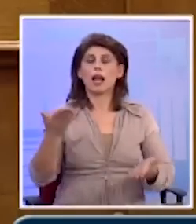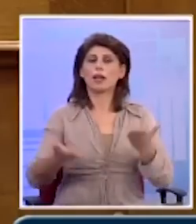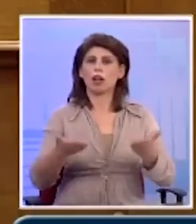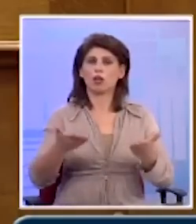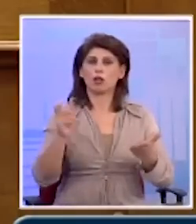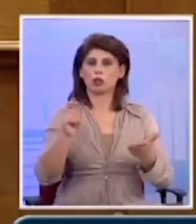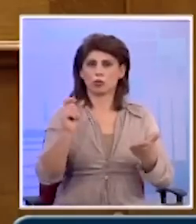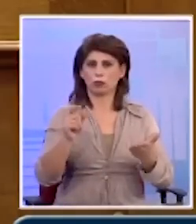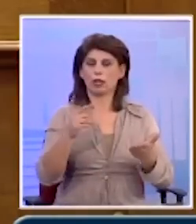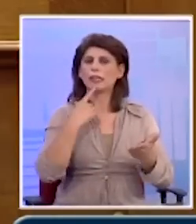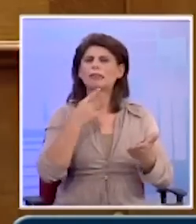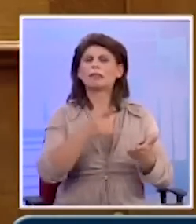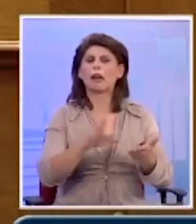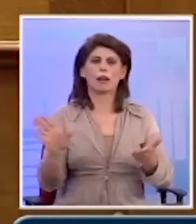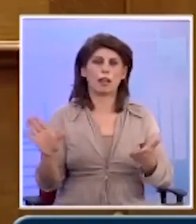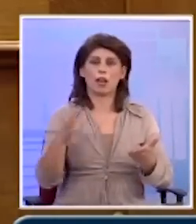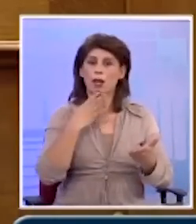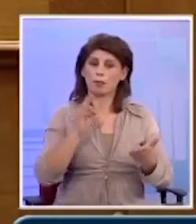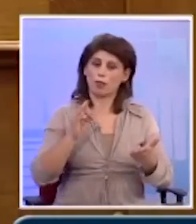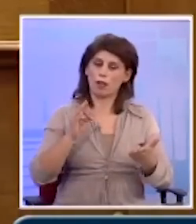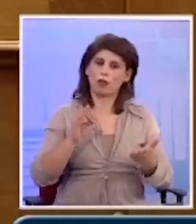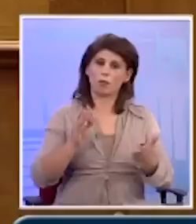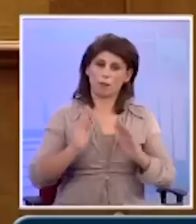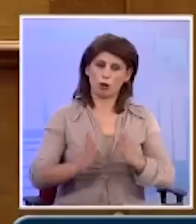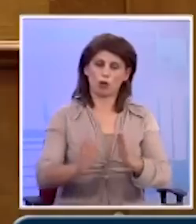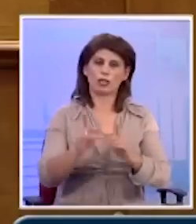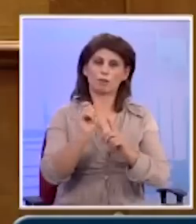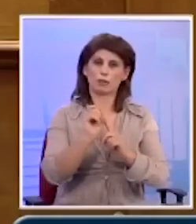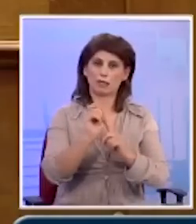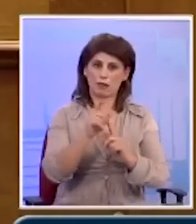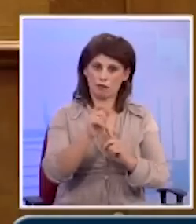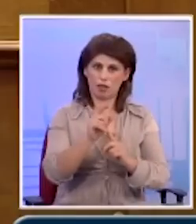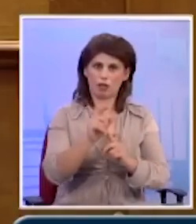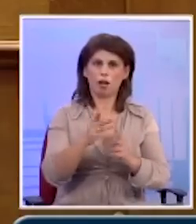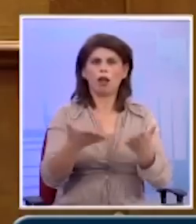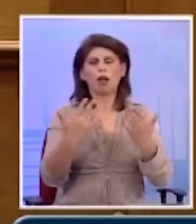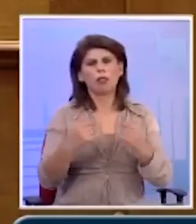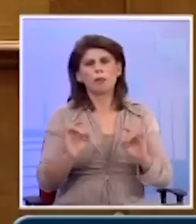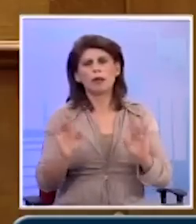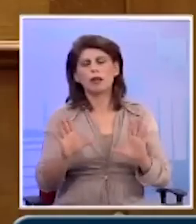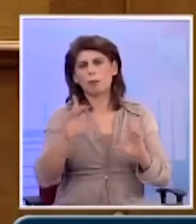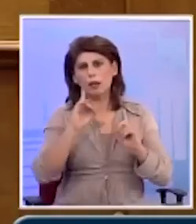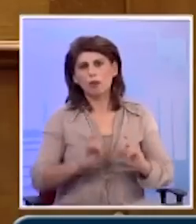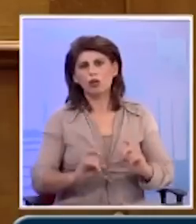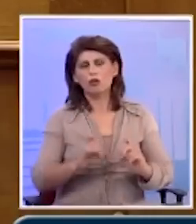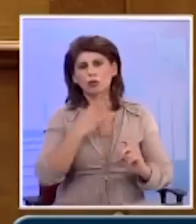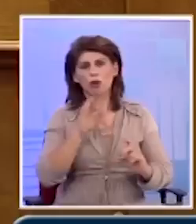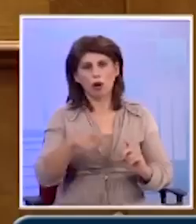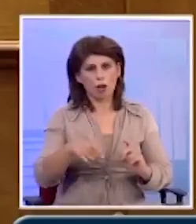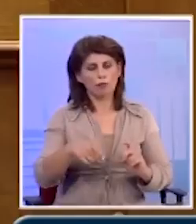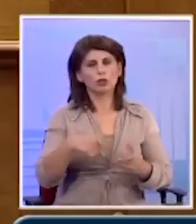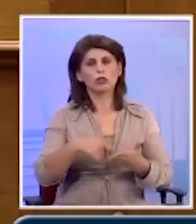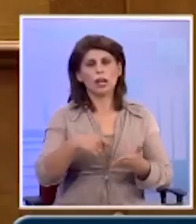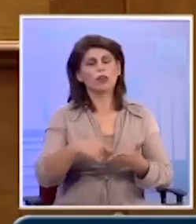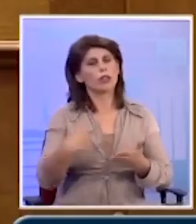αναλογικών συχνοτήτων. Τι λένε δηλαδή, ότι επειδή έχουμε περάσει στην ψηφιακή εκπομπή, δεν υφίσταται καμία υποχρέωση, διότι το τέλος